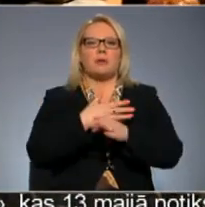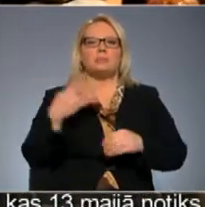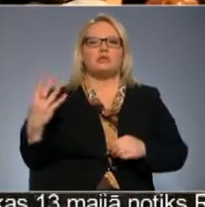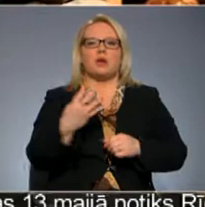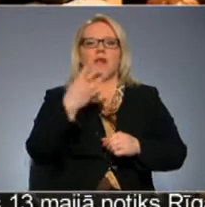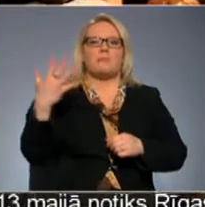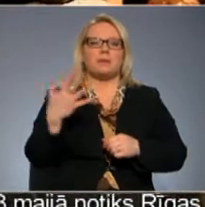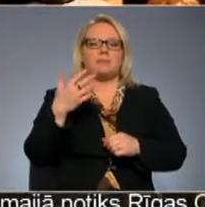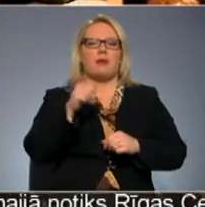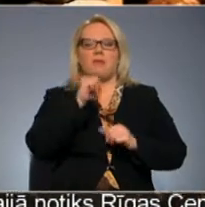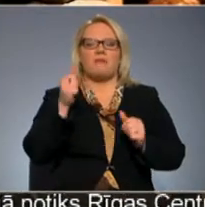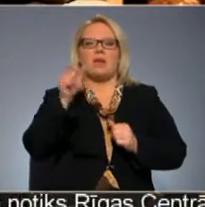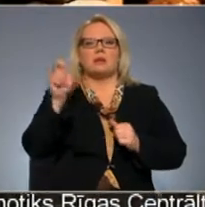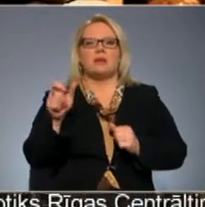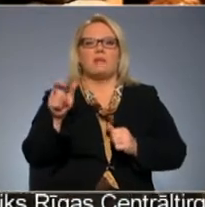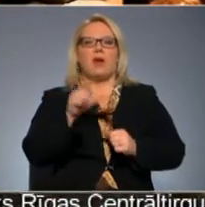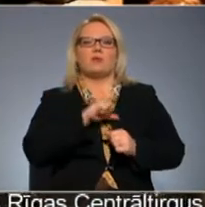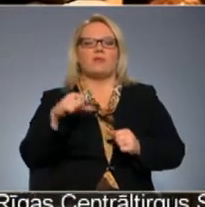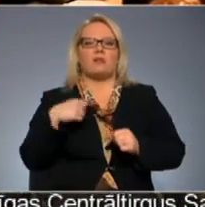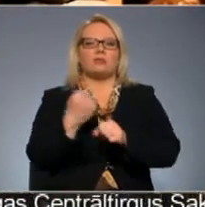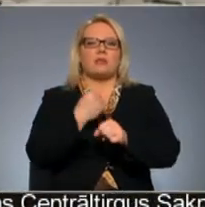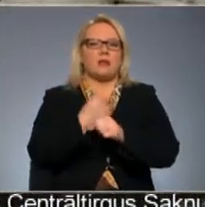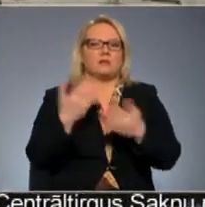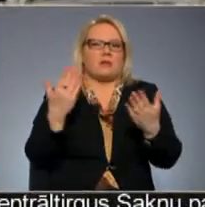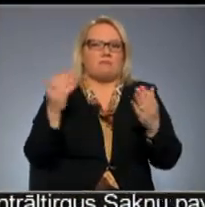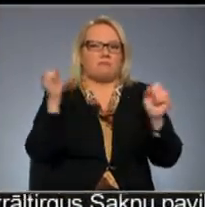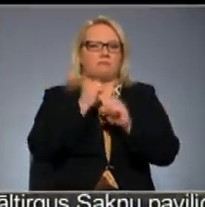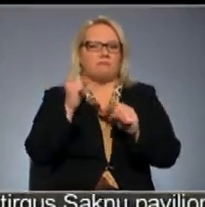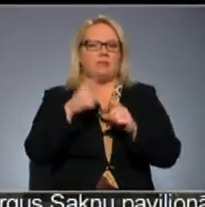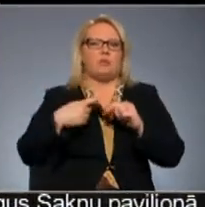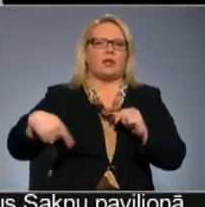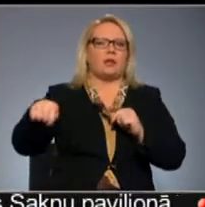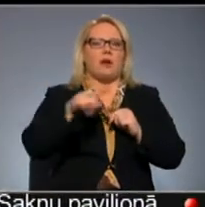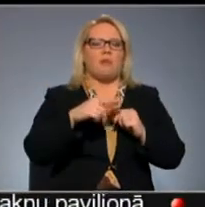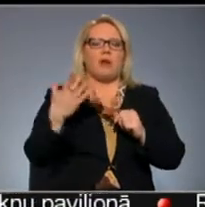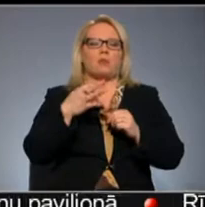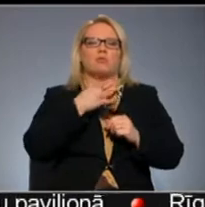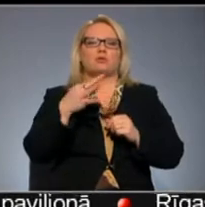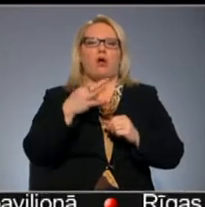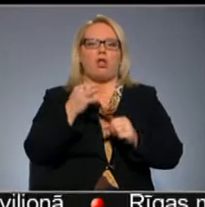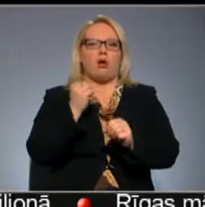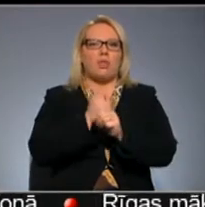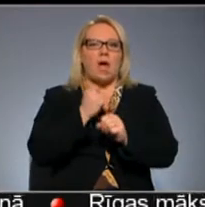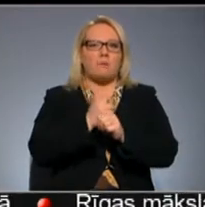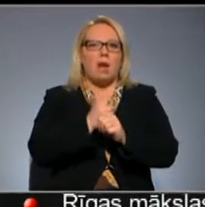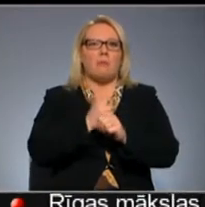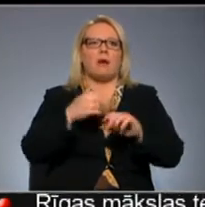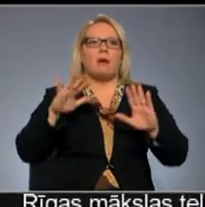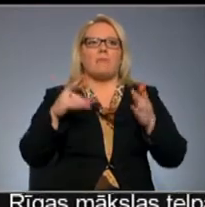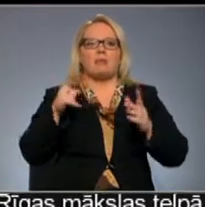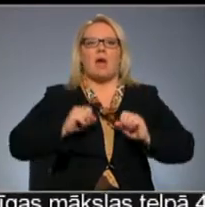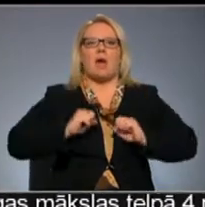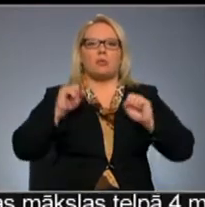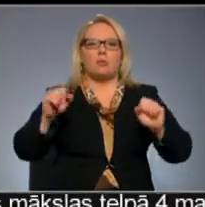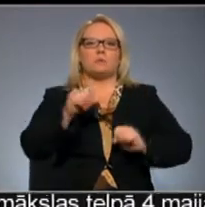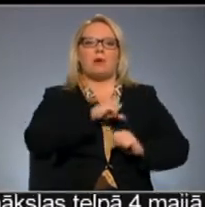gadiem neuzdrīkstētu tos cilvēkus viens, teiksim, tik tad sataisīt, nezinu, ko tur varbūt riņķi apkārt vēl tam savam solo darbam, bet jā, tā drosme